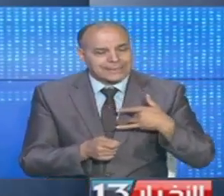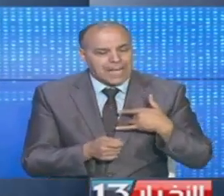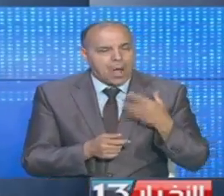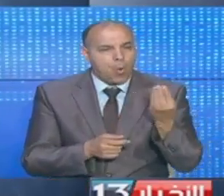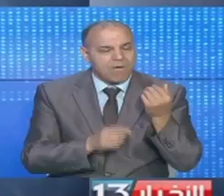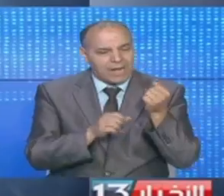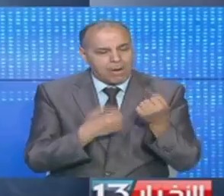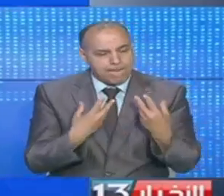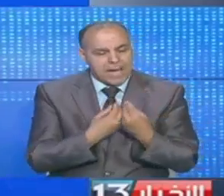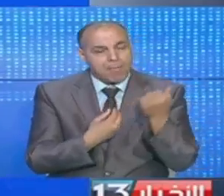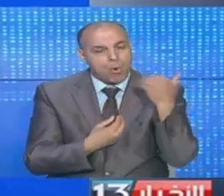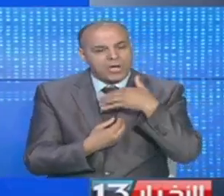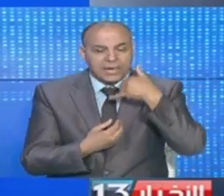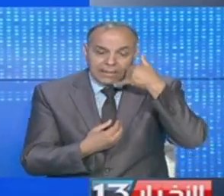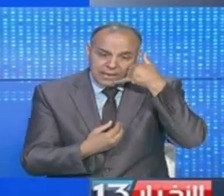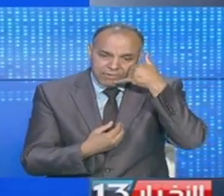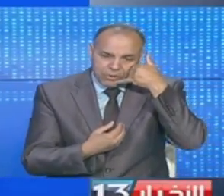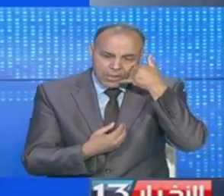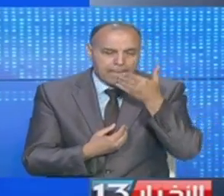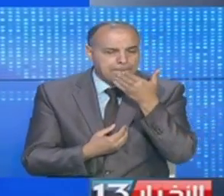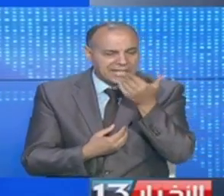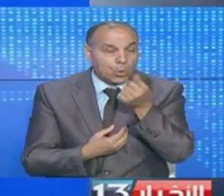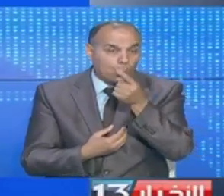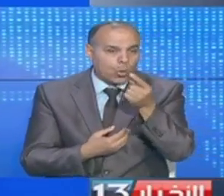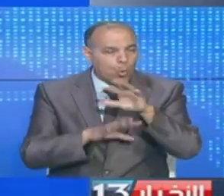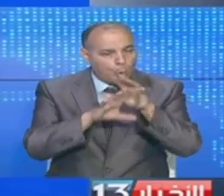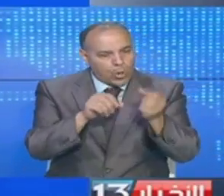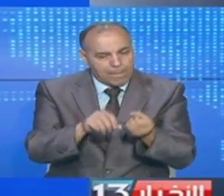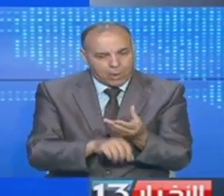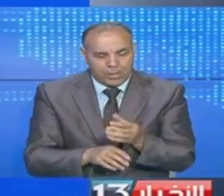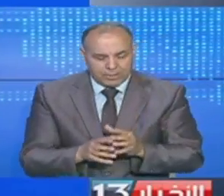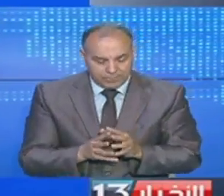بالقيروان، كنت معنا مباشره عبر الهاتف. شكرا لك على هذه المعلومات.